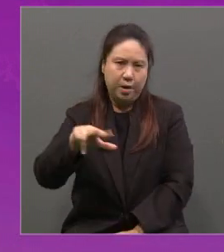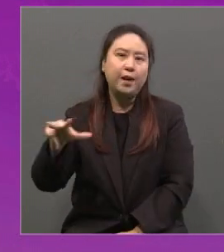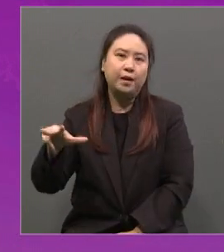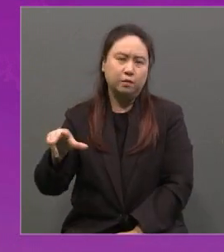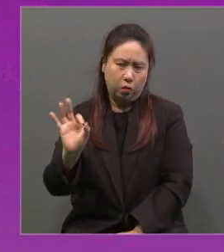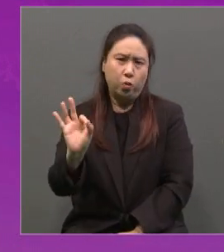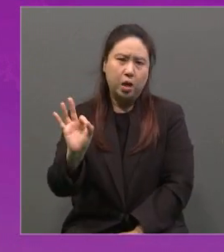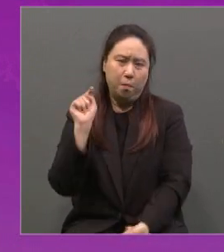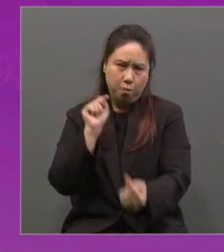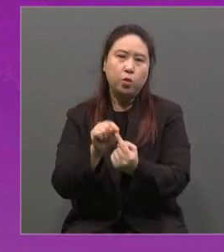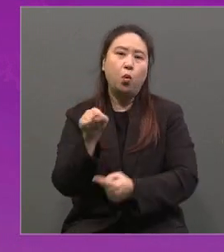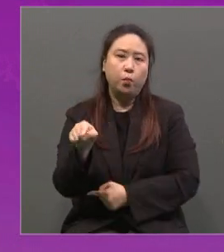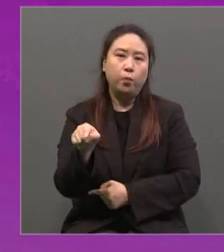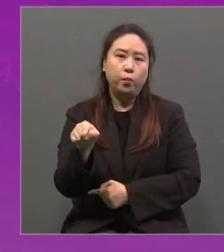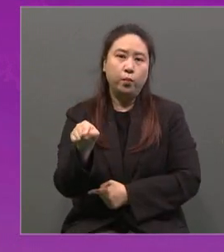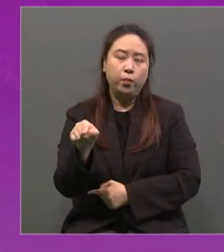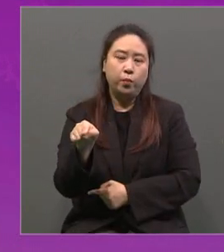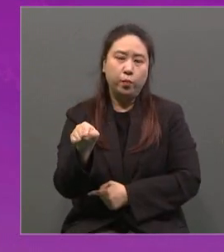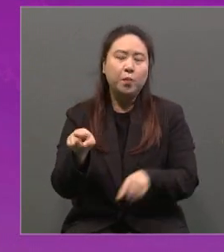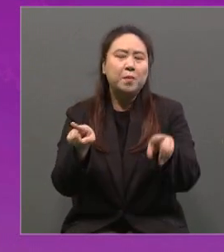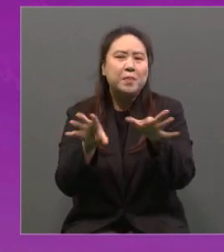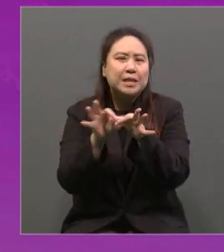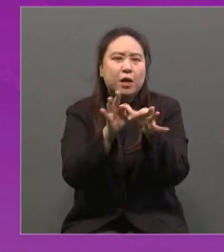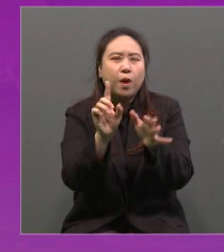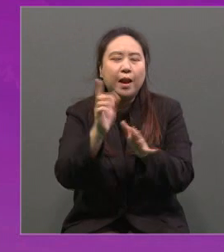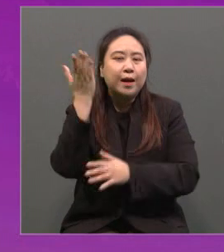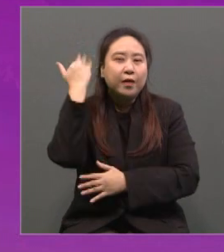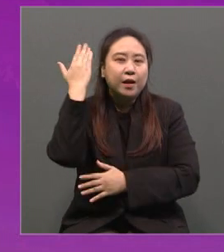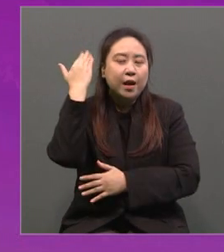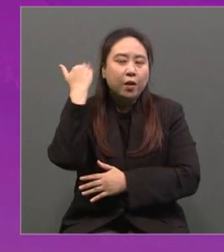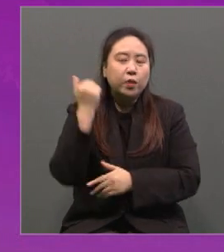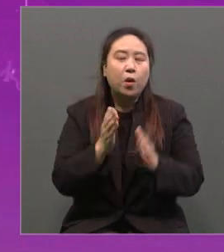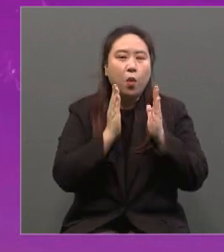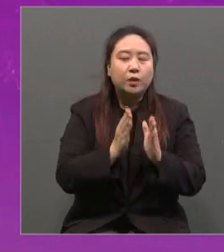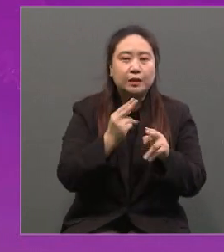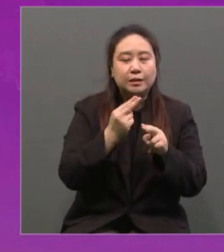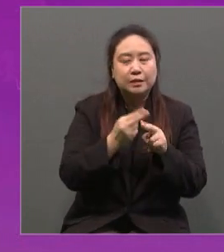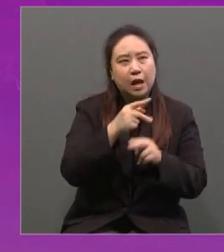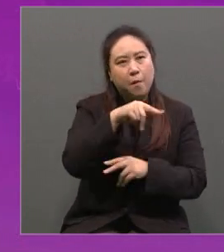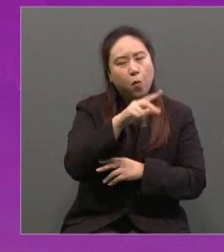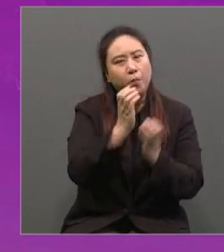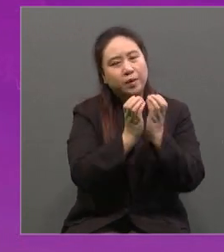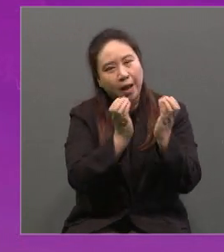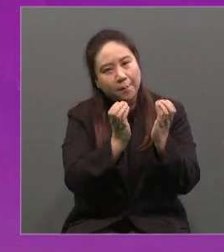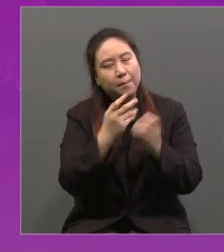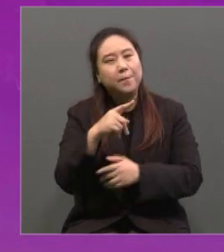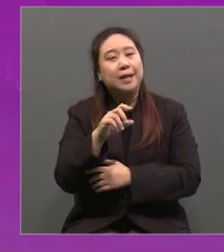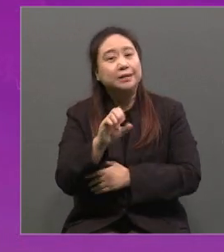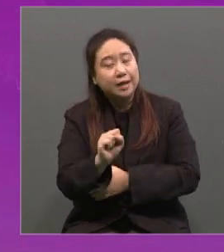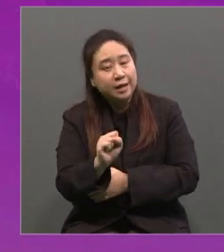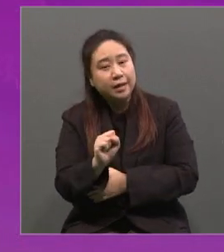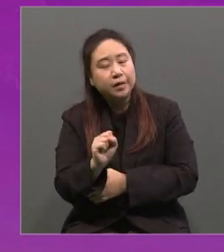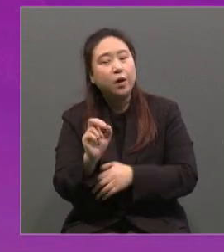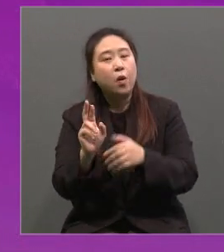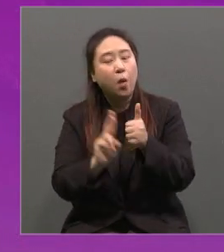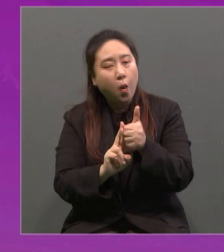มอยู่แล้วมันไปสอดคล้องกับหลักการที่ก่อนหน้านี้ทั้งคุณภูมิธรรมเวชยชัยทั้งคุณประเสริฐจันทระลวงทองรองหัวหน้าพรร